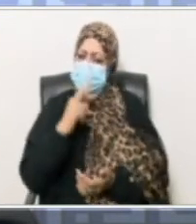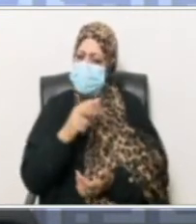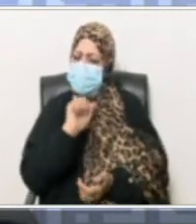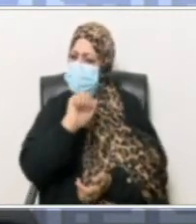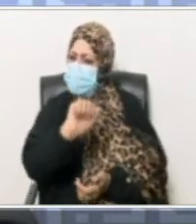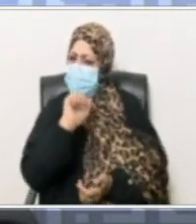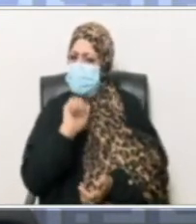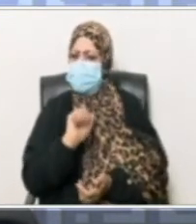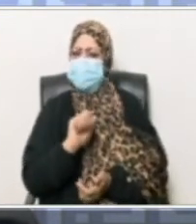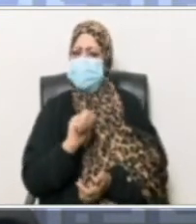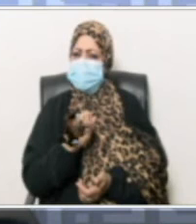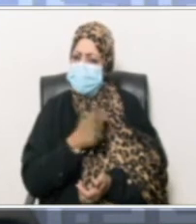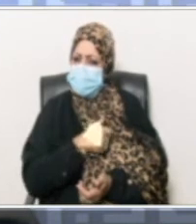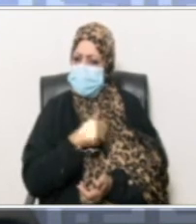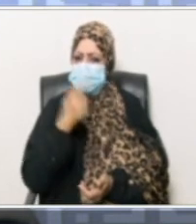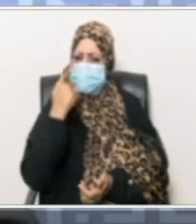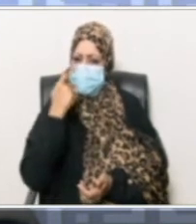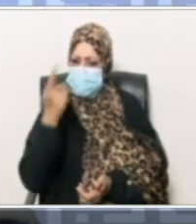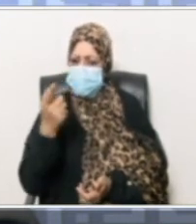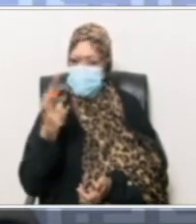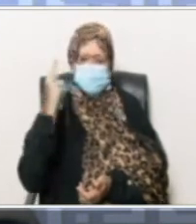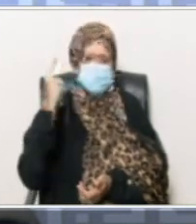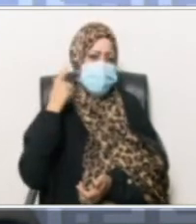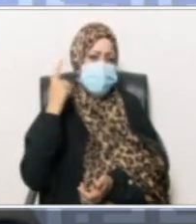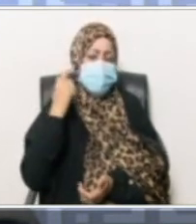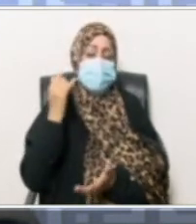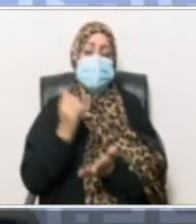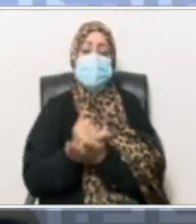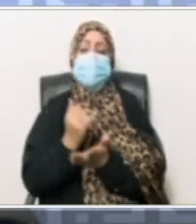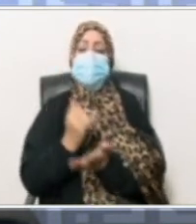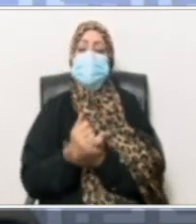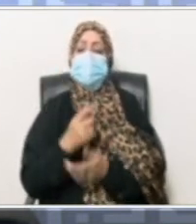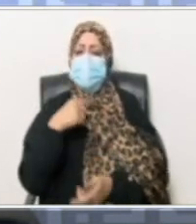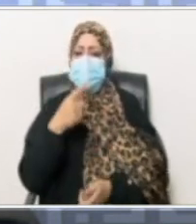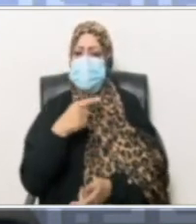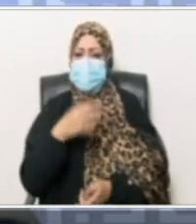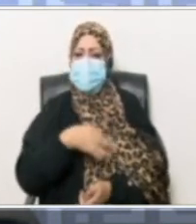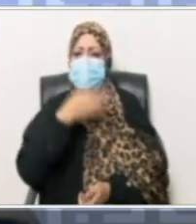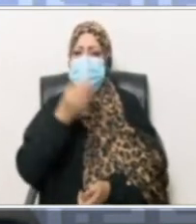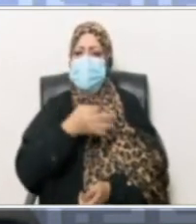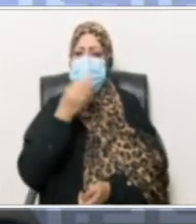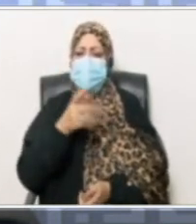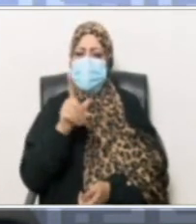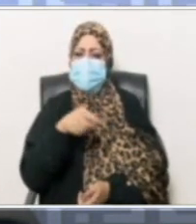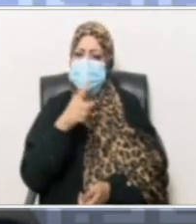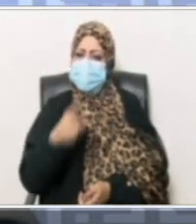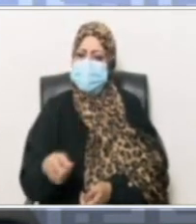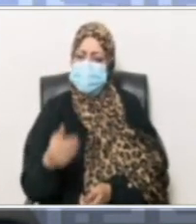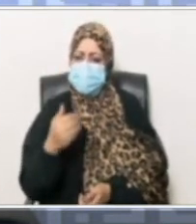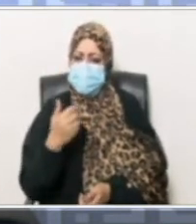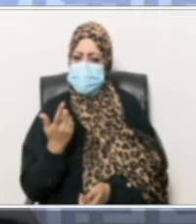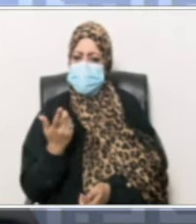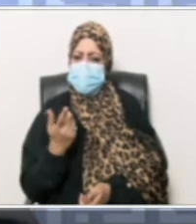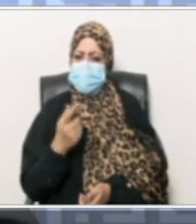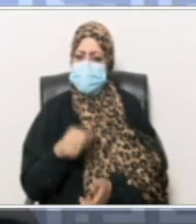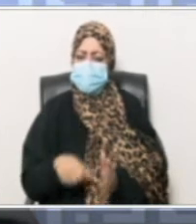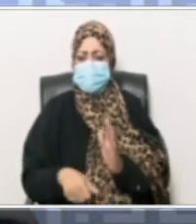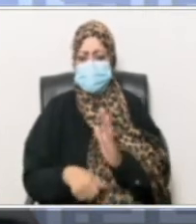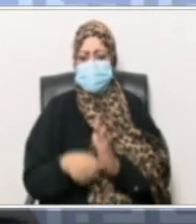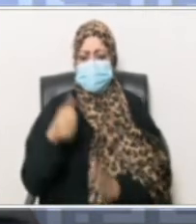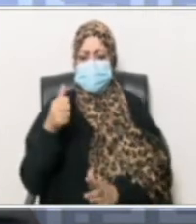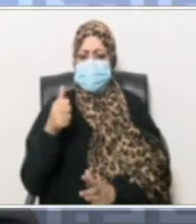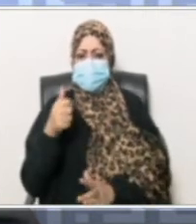تتكلم به. أولا طالبان خرجت رافعة لراية الجهاد منتصرة بعد